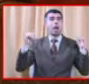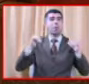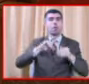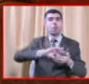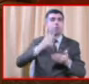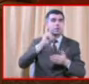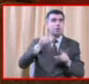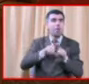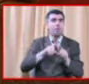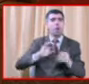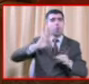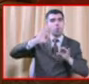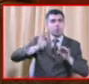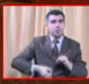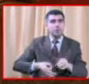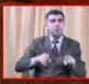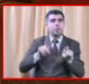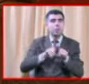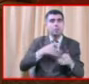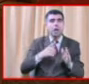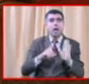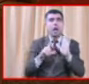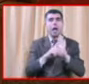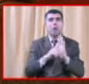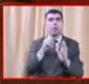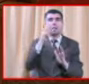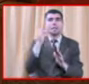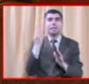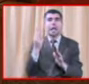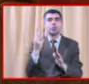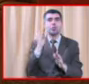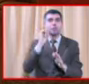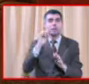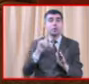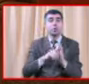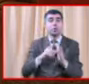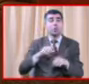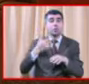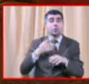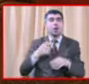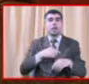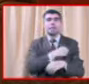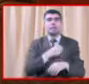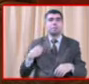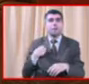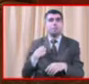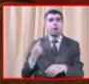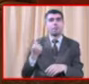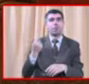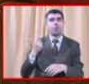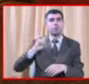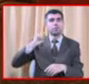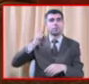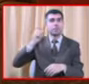القانون 131/13 اللي غيمكننا من توزيع عادل الامكانيات القطاع الخاص وخاصه من المصحات الخاصه، وكاين